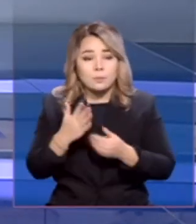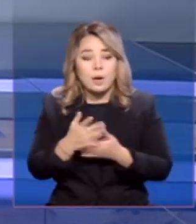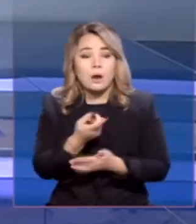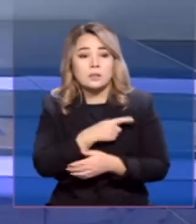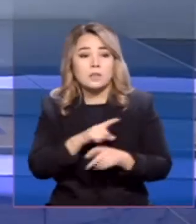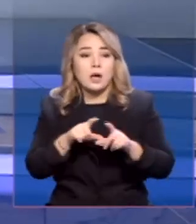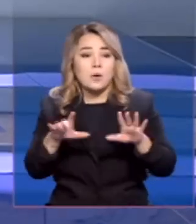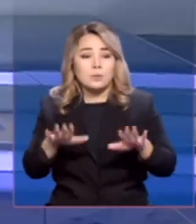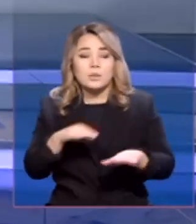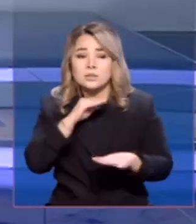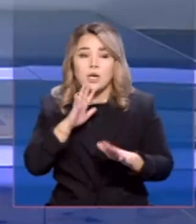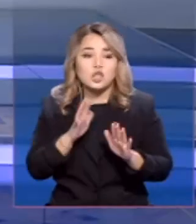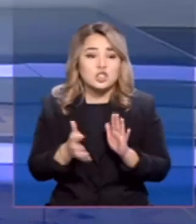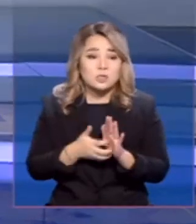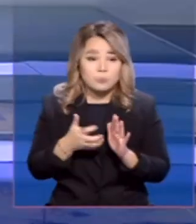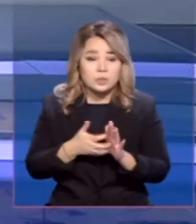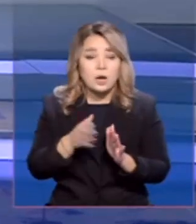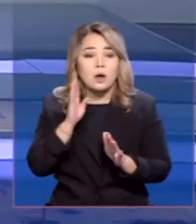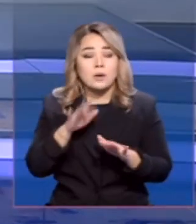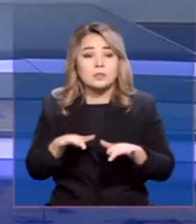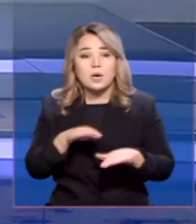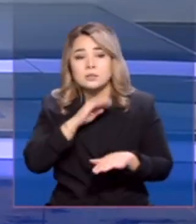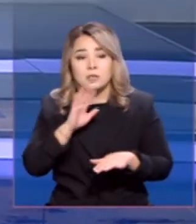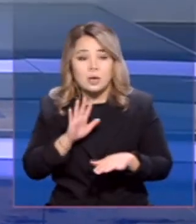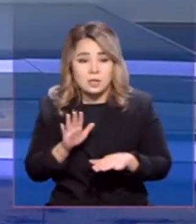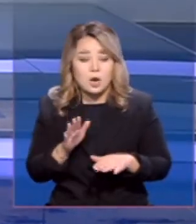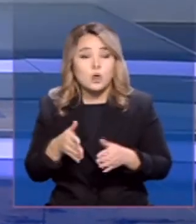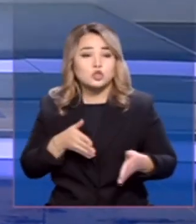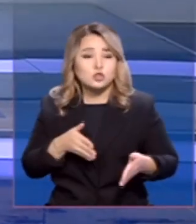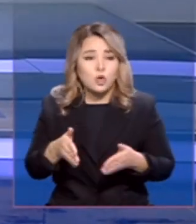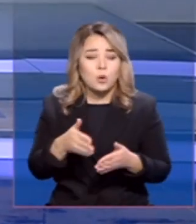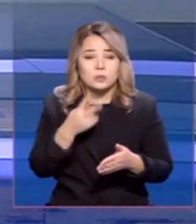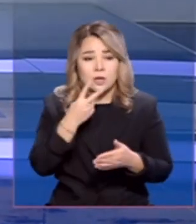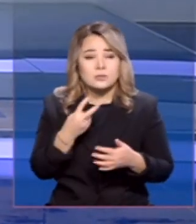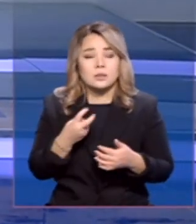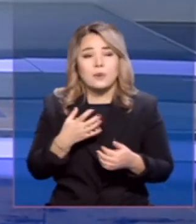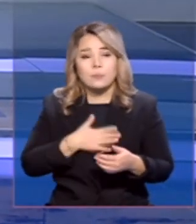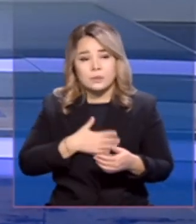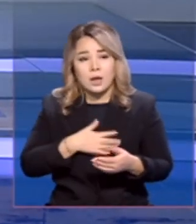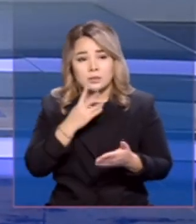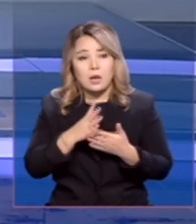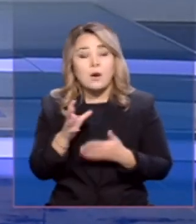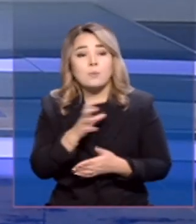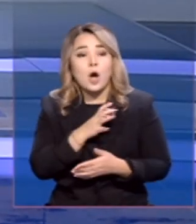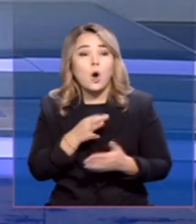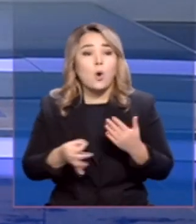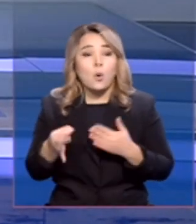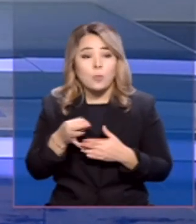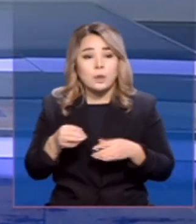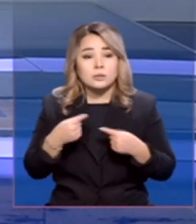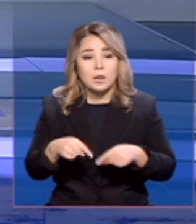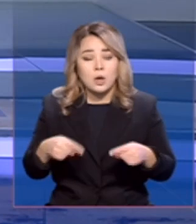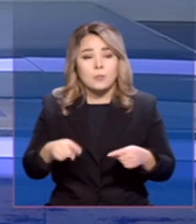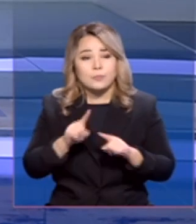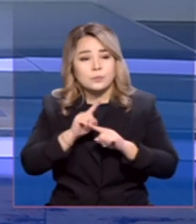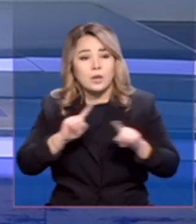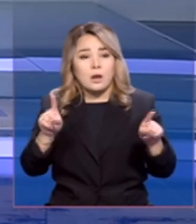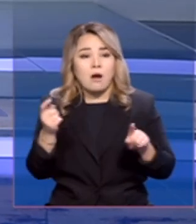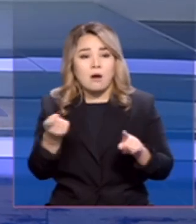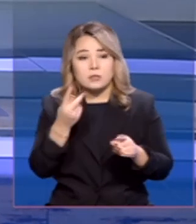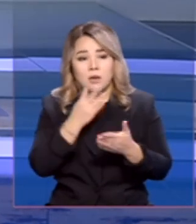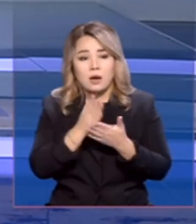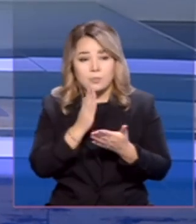емхана ғимараттары жетіспейді, ауыз су тапшы, жол нашар. Яғни ең бай облыстың өзгеңілерден өзгешелігі